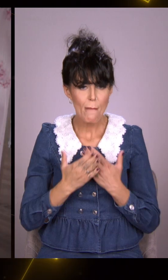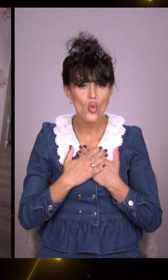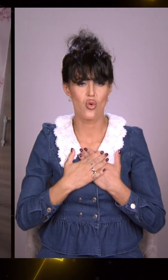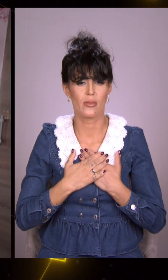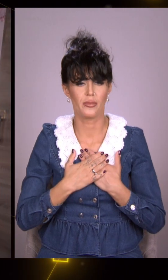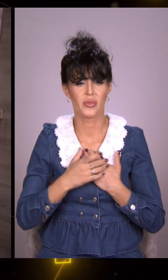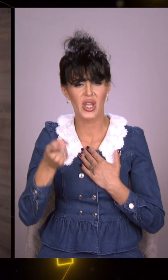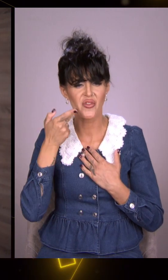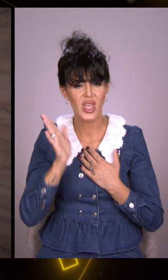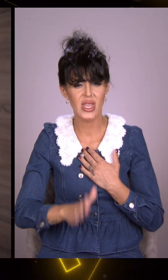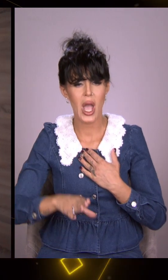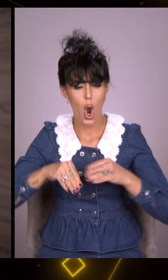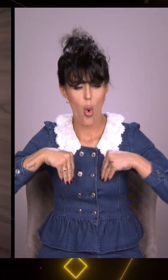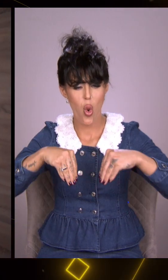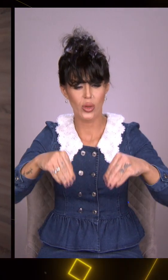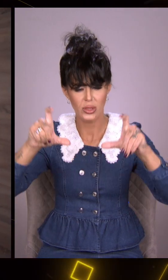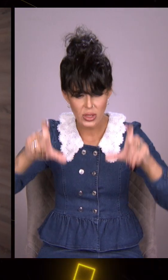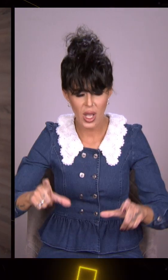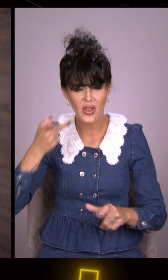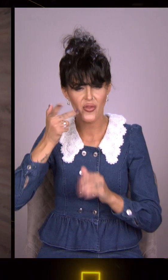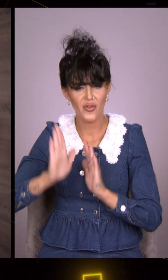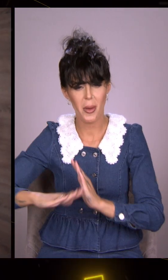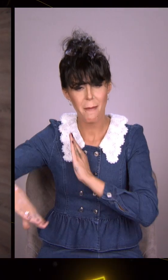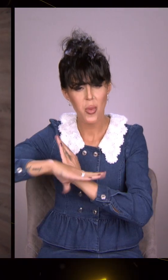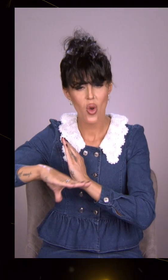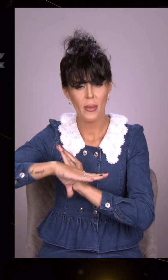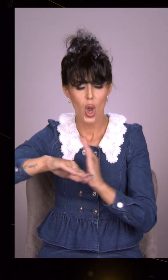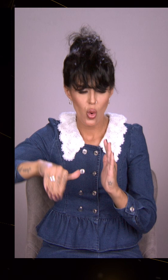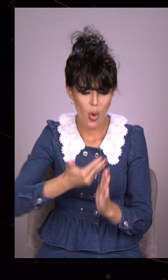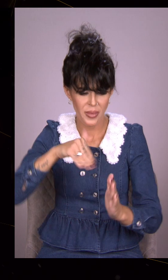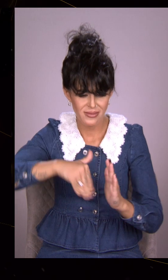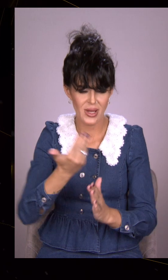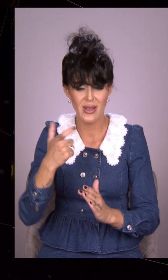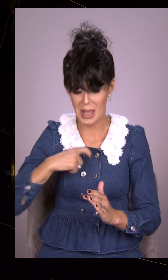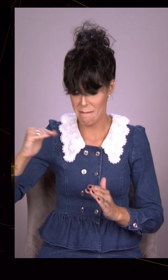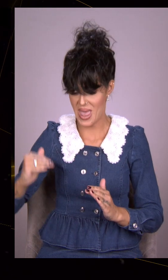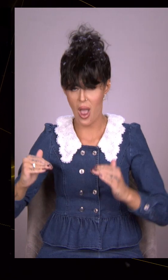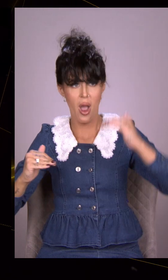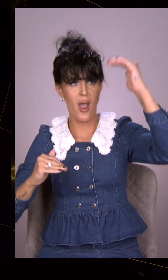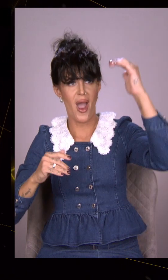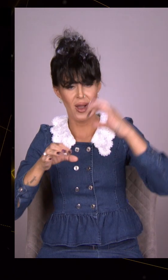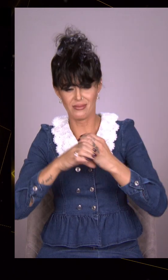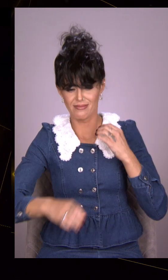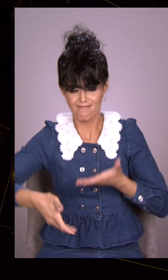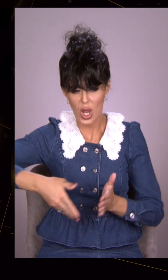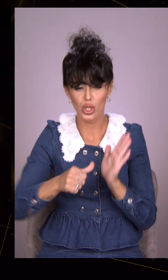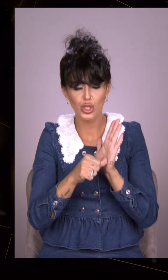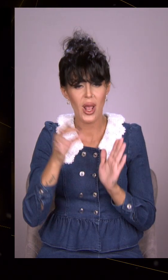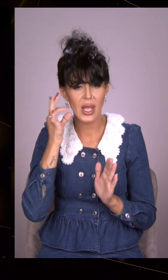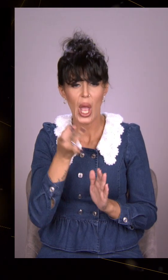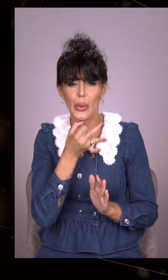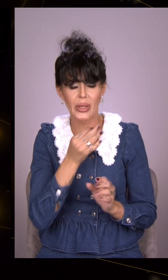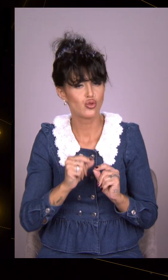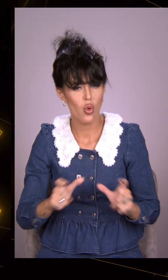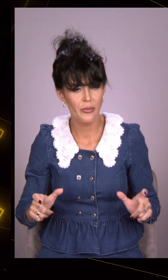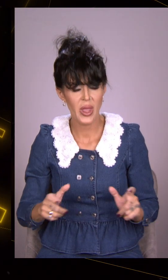Сапка більше її ростом. І вона мені допомагала, сапала. Не було 6 років, як вона пішла в школу. За дружбу